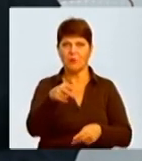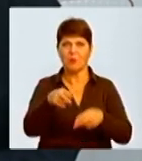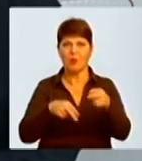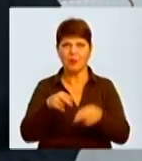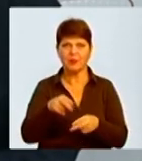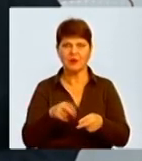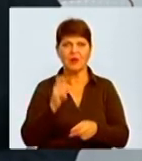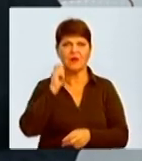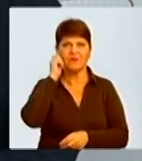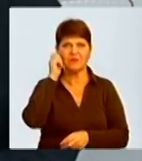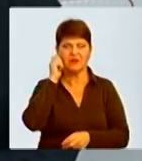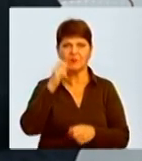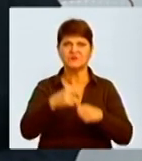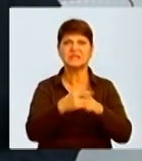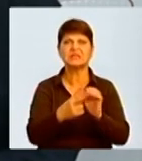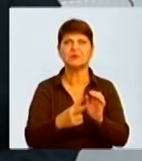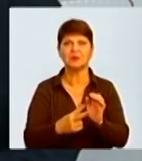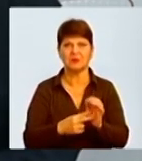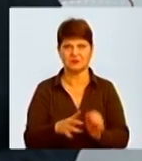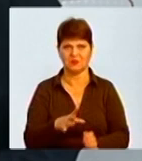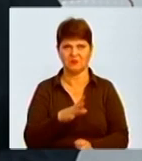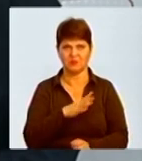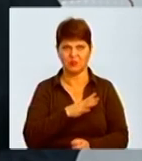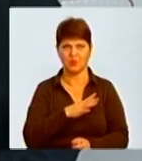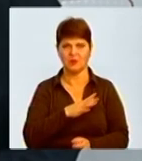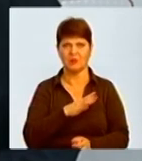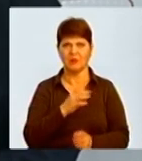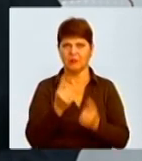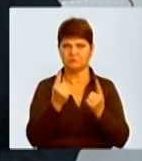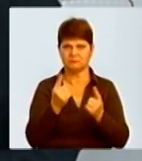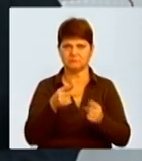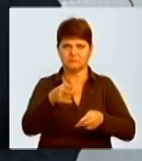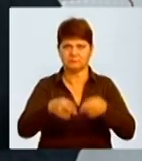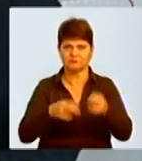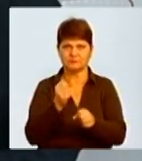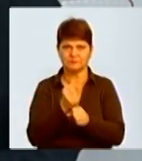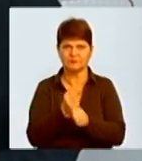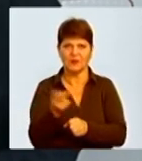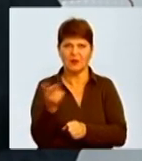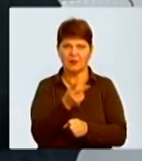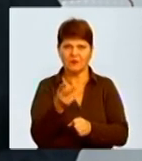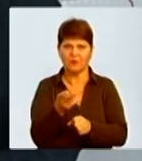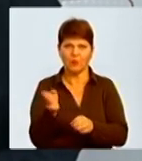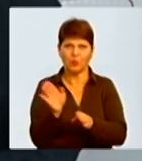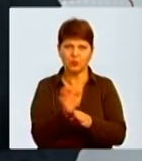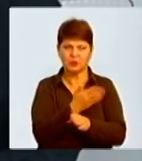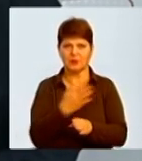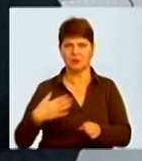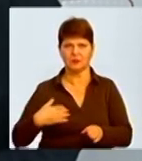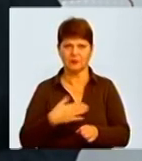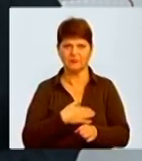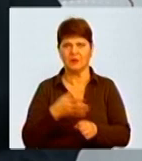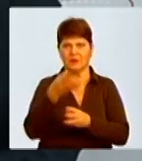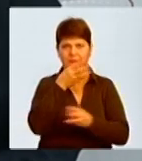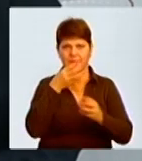в 18 років. Да, виконали її радикальну операцію з двобічною пластикою молочних залоз імплантами. Тобто